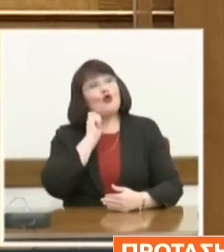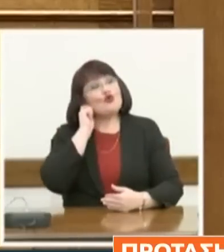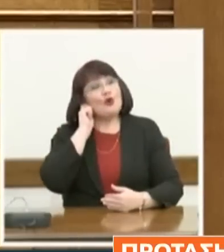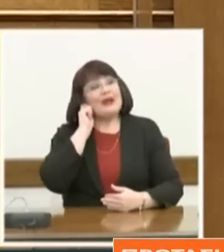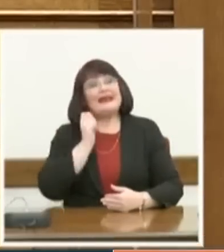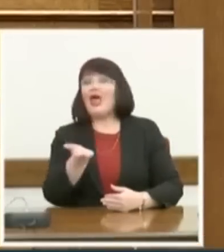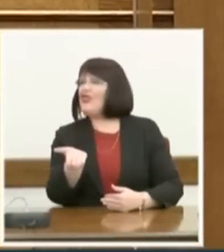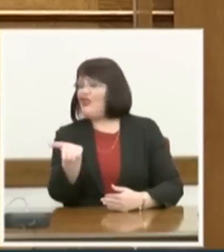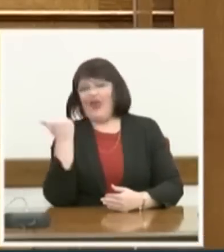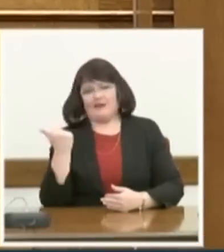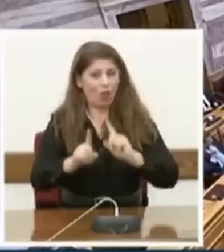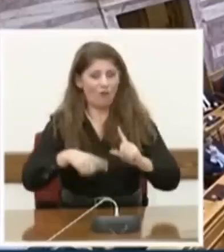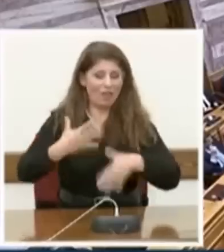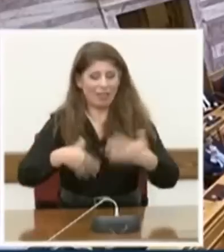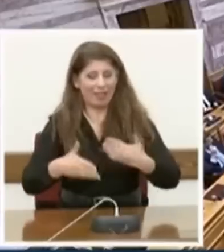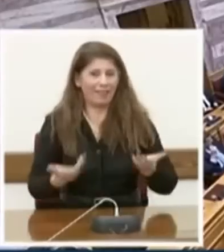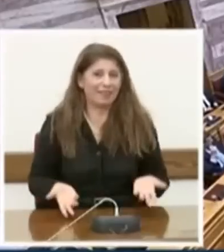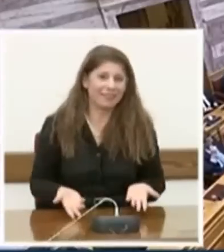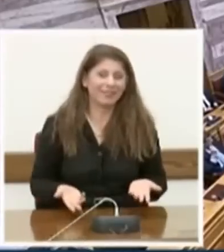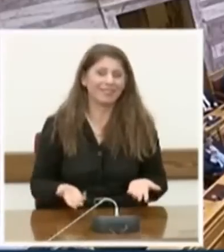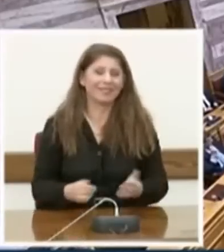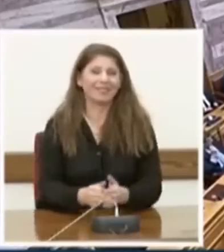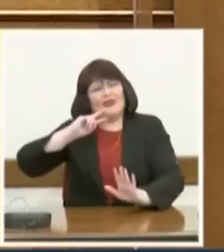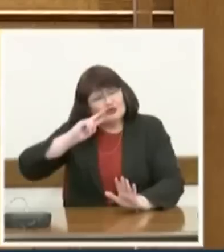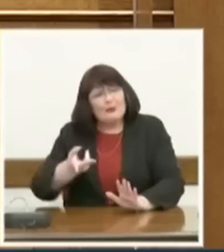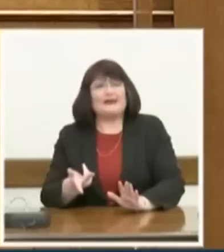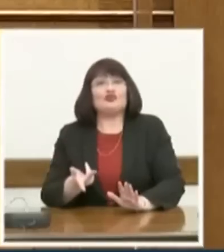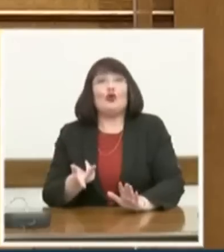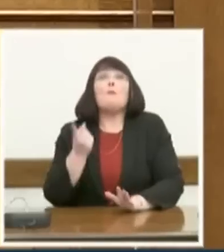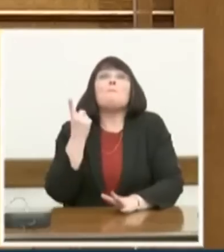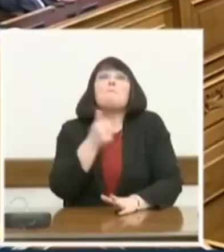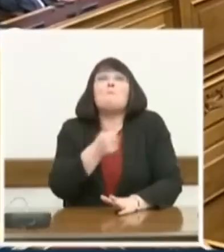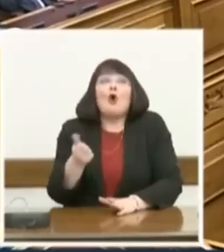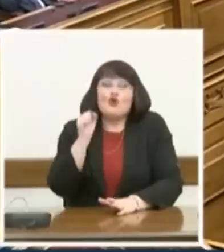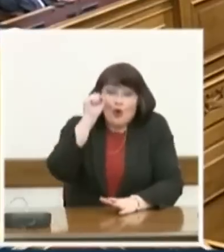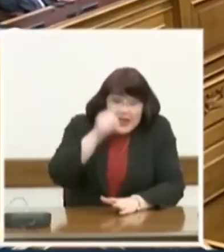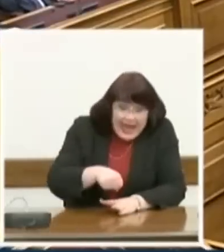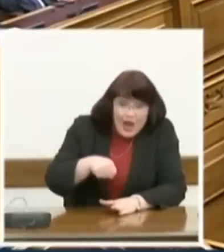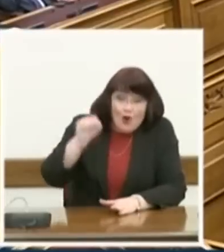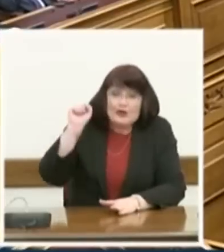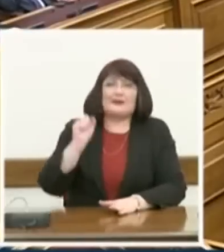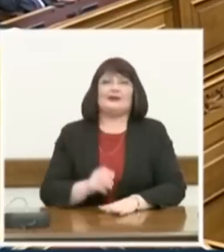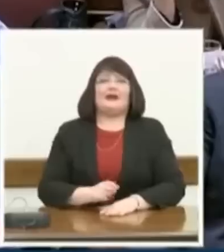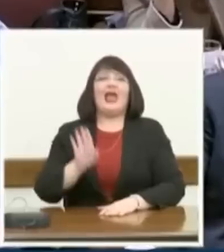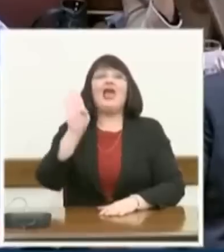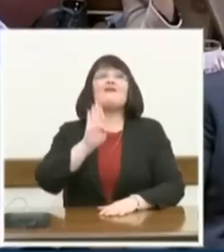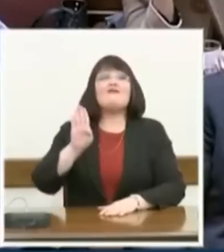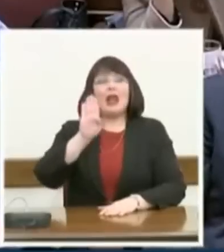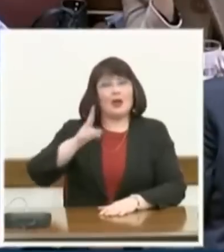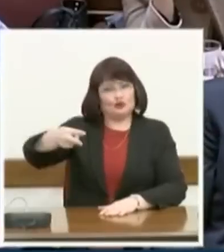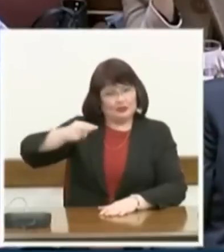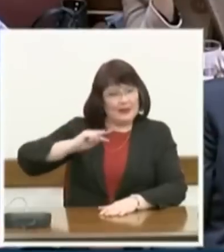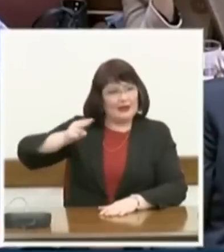δεν υπήρχαν, κ. Τσίπρα. Δεν υπήρχαν. Ο κύριος Ράμπος απαντούσε